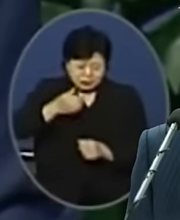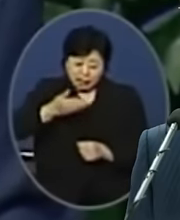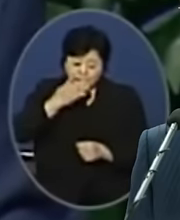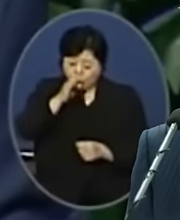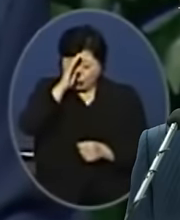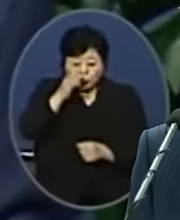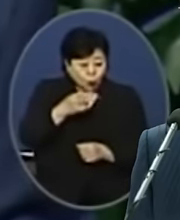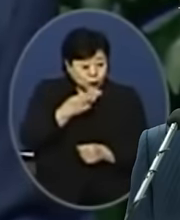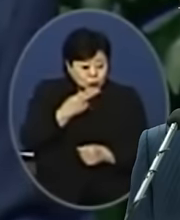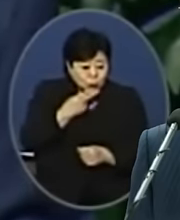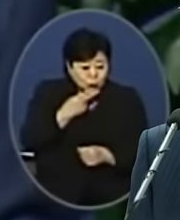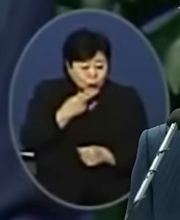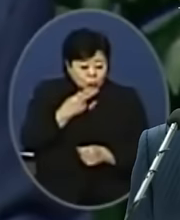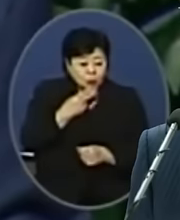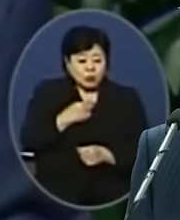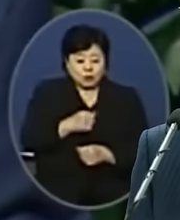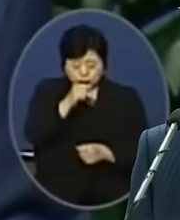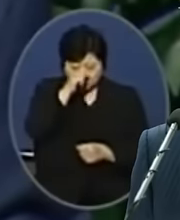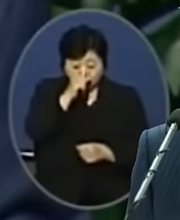병도 안 들고 좋으니까